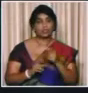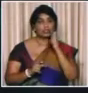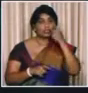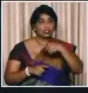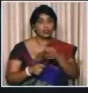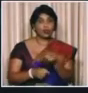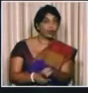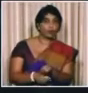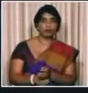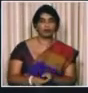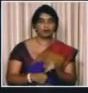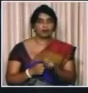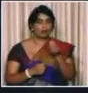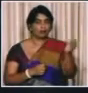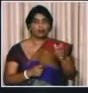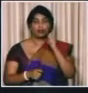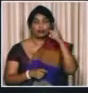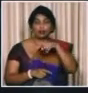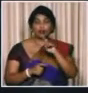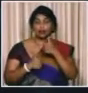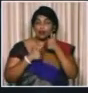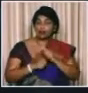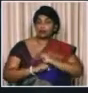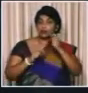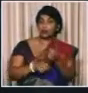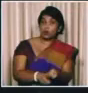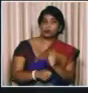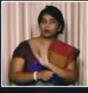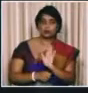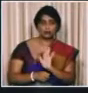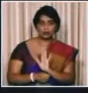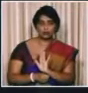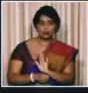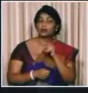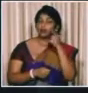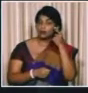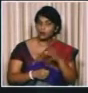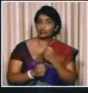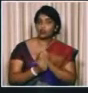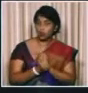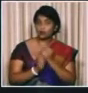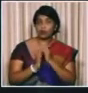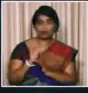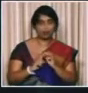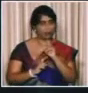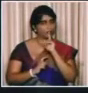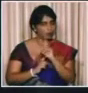ජනතාවට පහර දෙන නෙවෙයි. ජනතාවගේ සාධාරණ උද්ඝෝෂණ වලට පහර දෙන නෙවෙයි. එනිසා මම පොලිස් අමාත්‍යවරෙන් ඉල්ලා